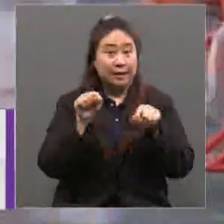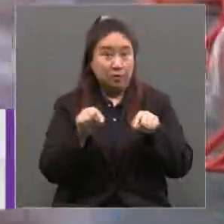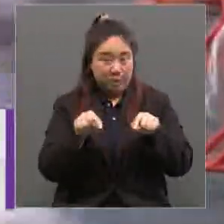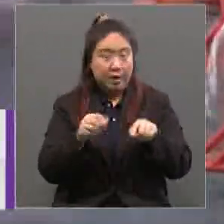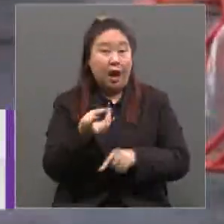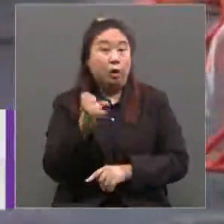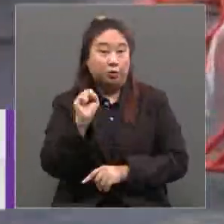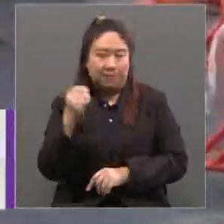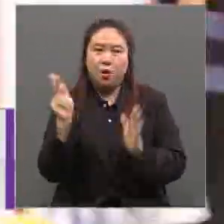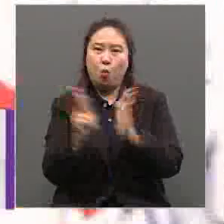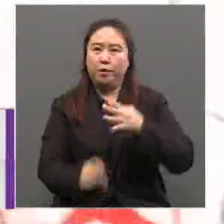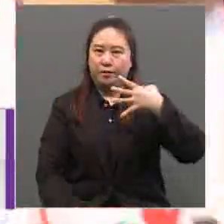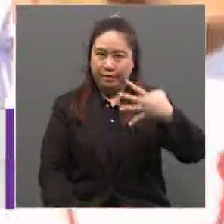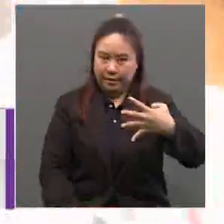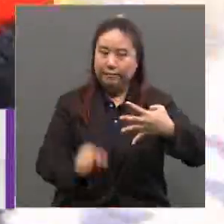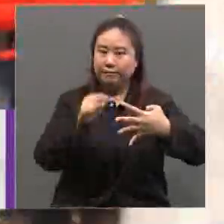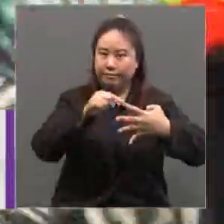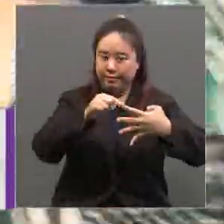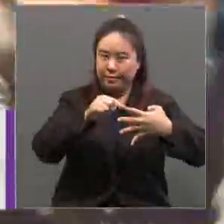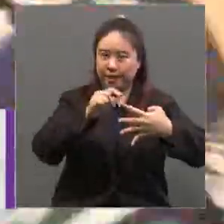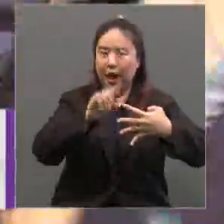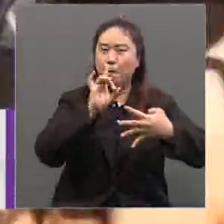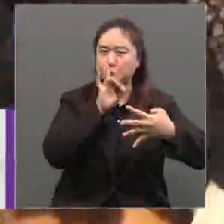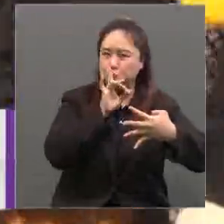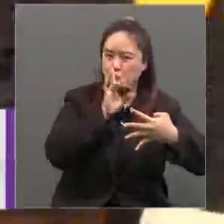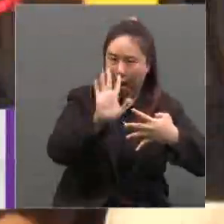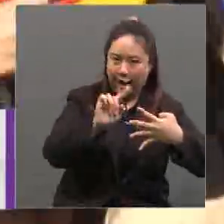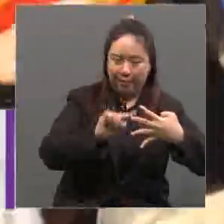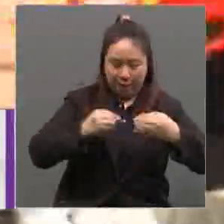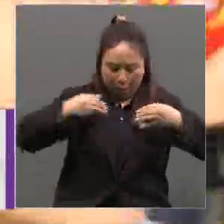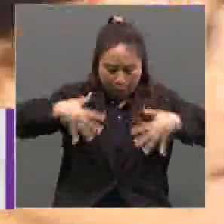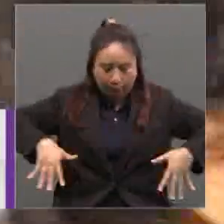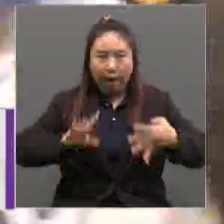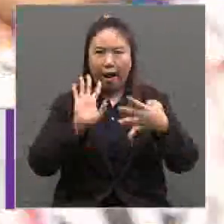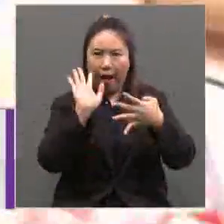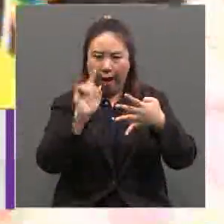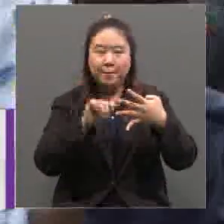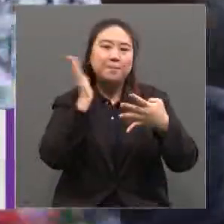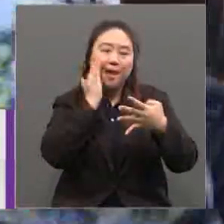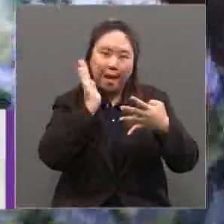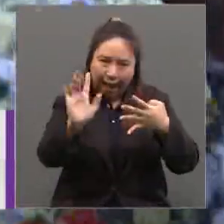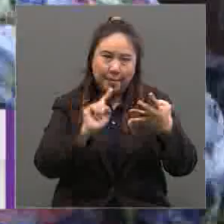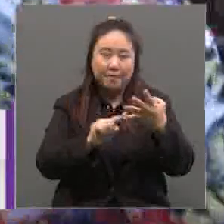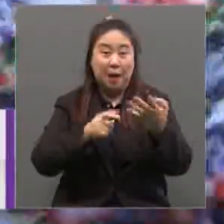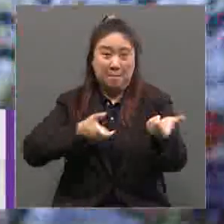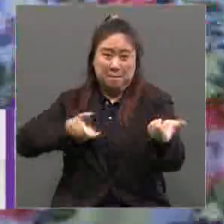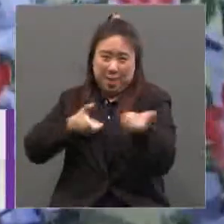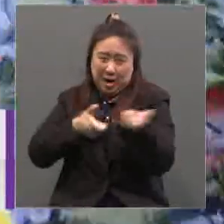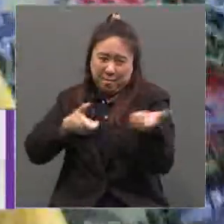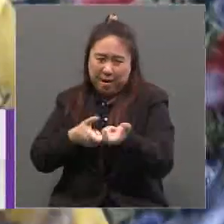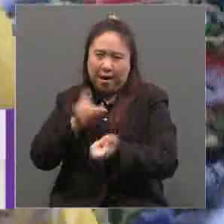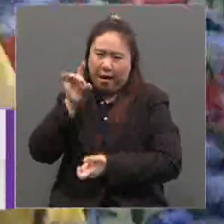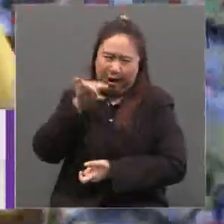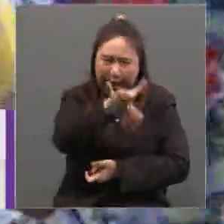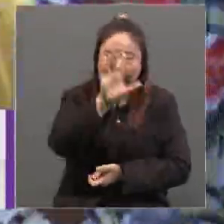ระเบียบ4ข้อคือห้ามสี่ปอคือห้ามโป้ห้ามเปลือยห้ามแป้งและห้ามใช้ปืนฉีดน้ำความดันสูงและ